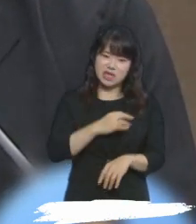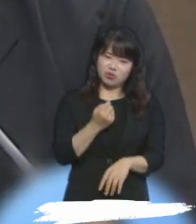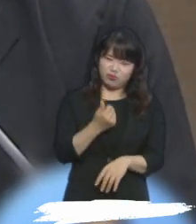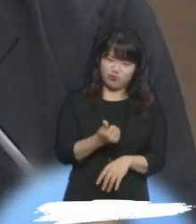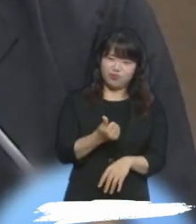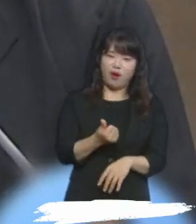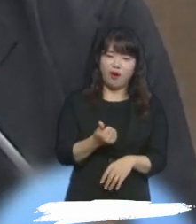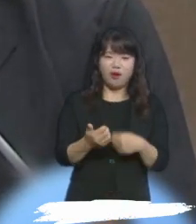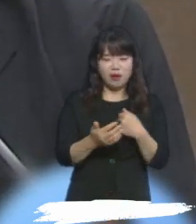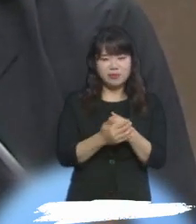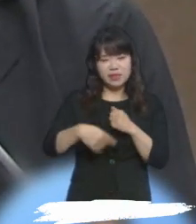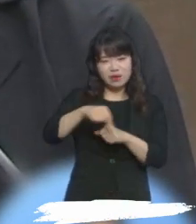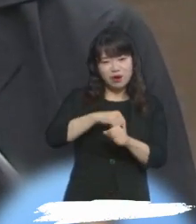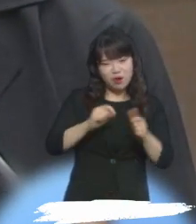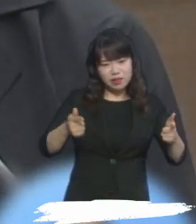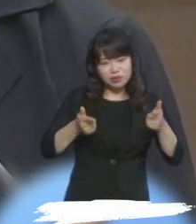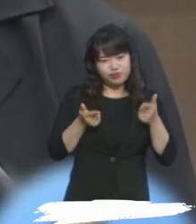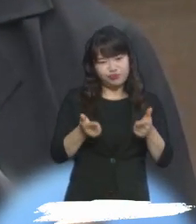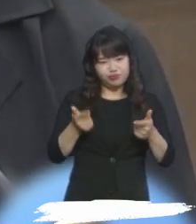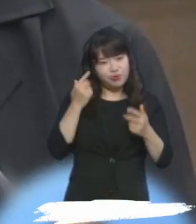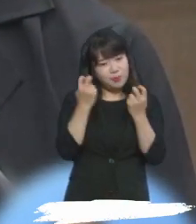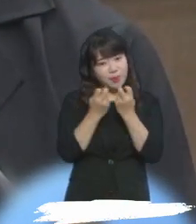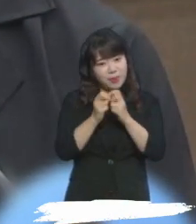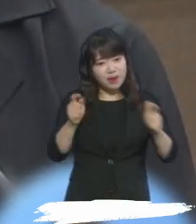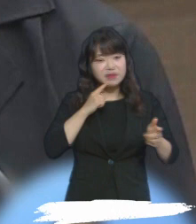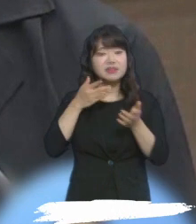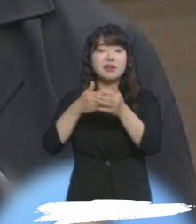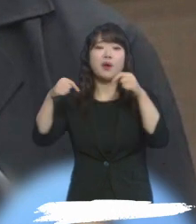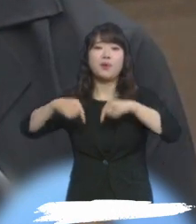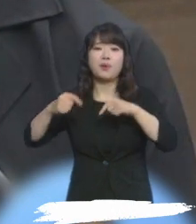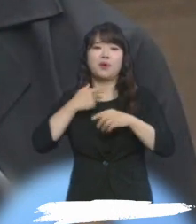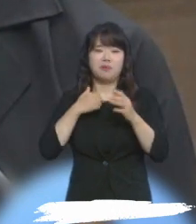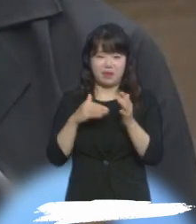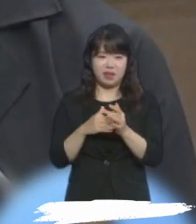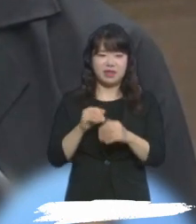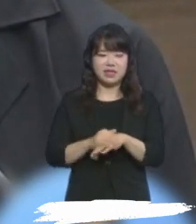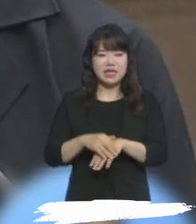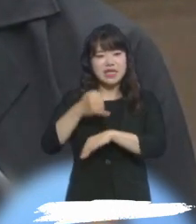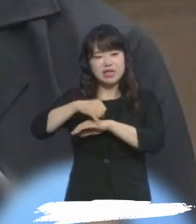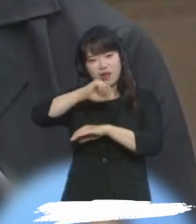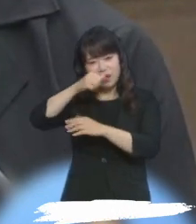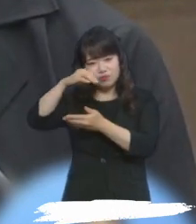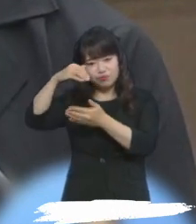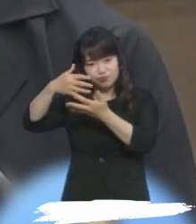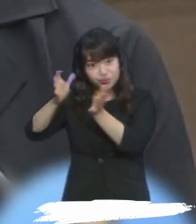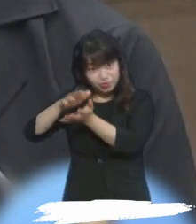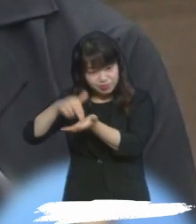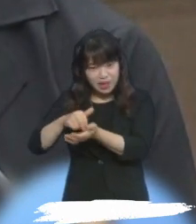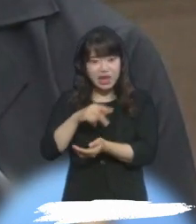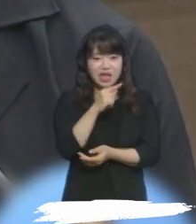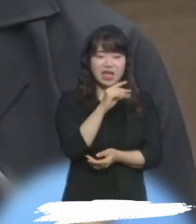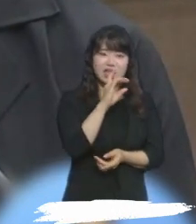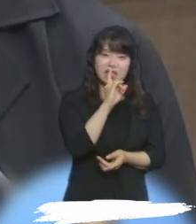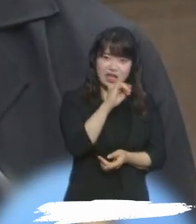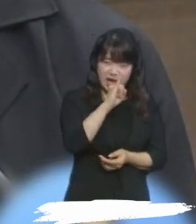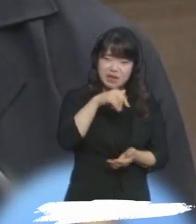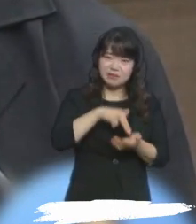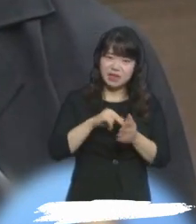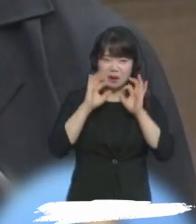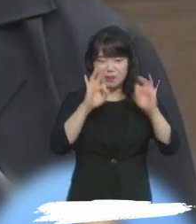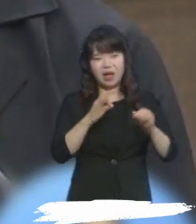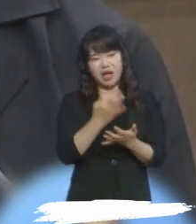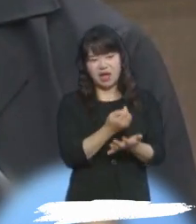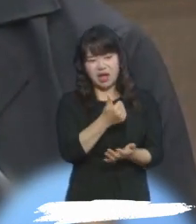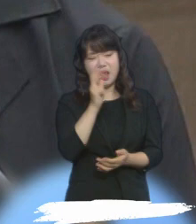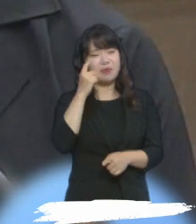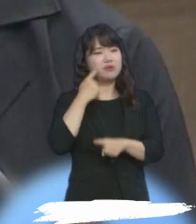줄이는 뭐 여러 가지 대안들을 많이 만들어서 논의를 했습니다만 기재부나 KDI에서 보는 시각은 아무래도 경제성이